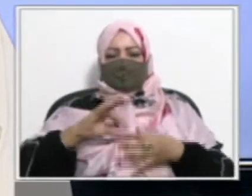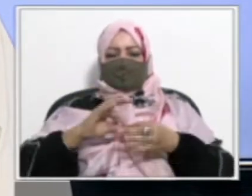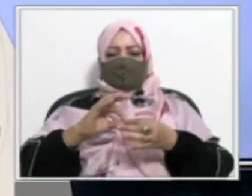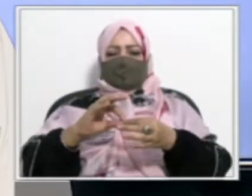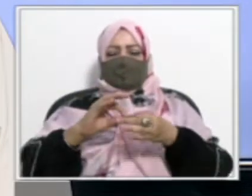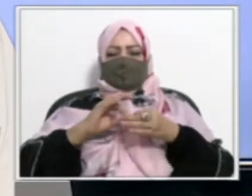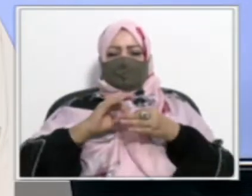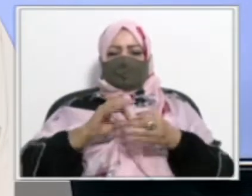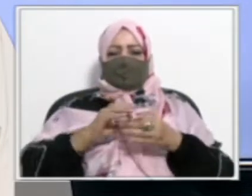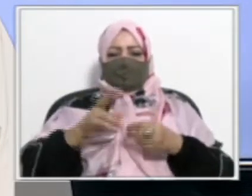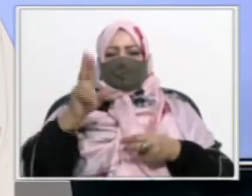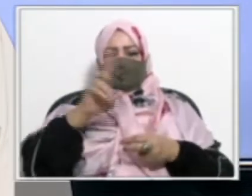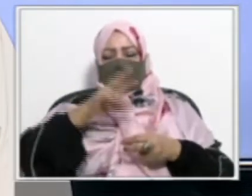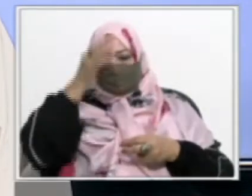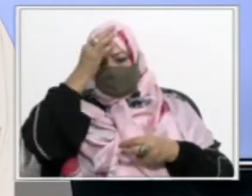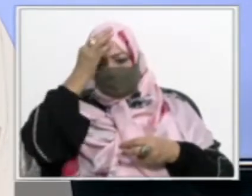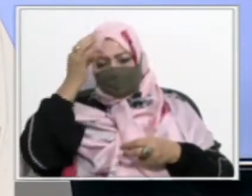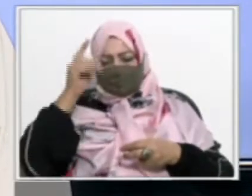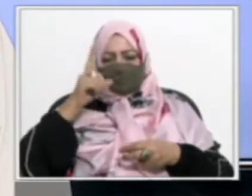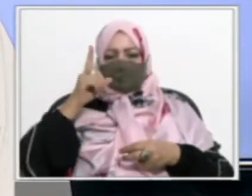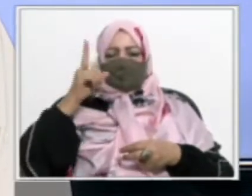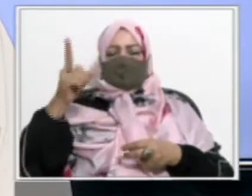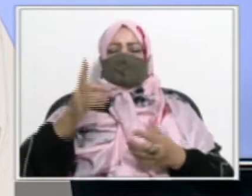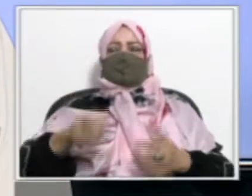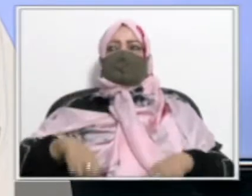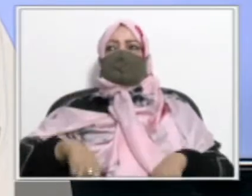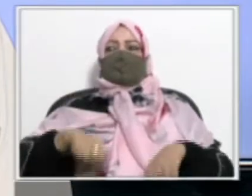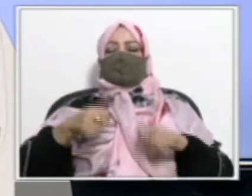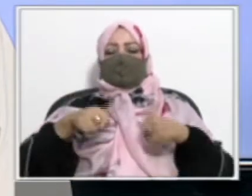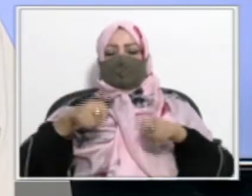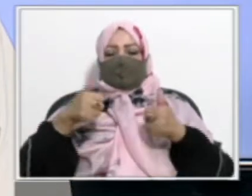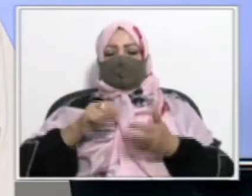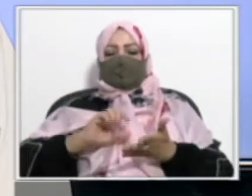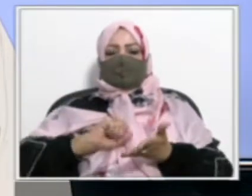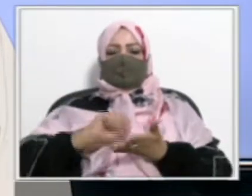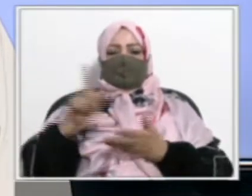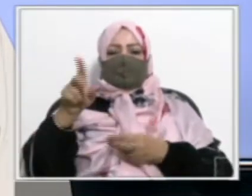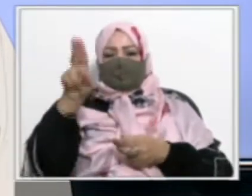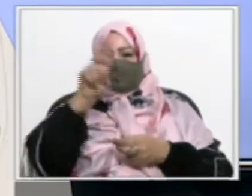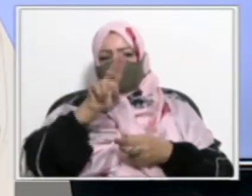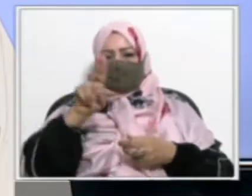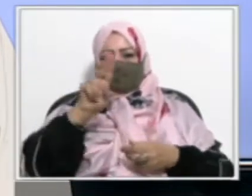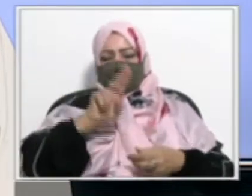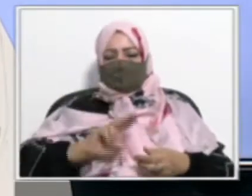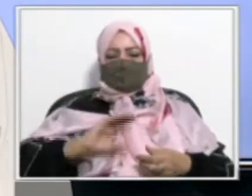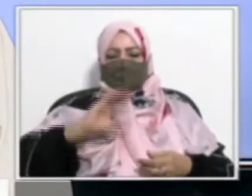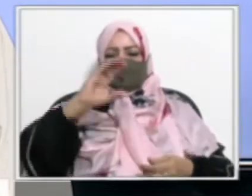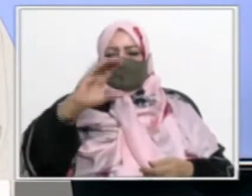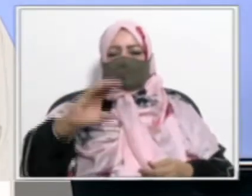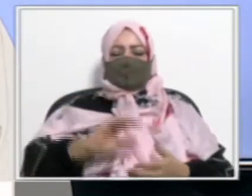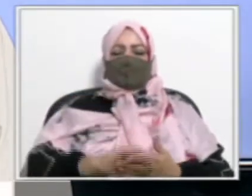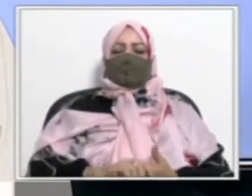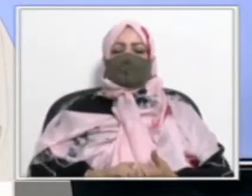نستقبل اتصالاتكم كالعادة على الأرقام التي ستخرج تباعا، وهي